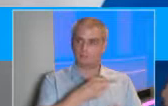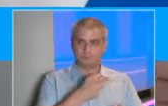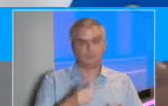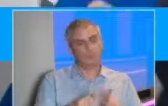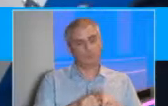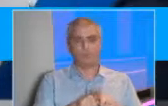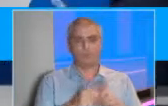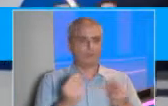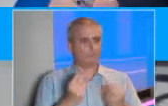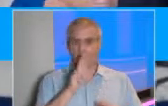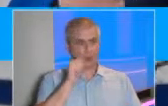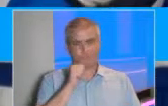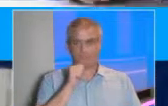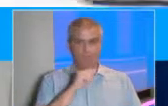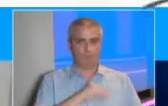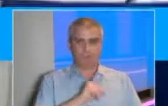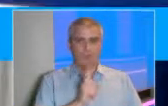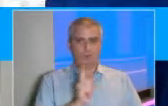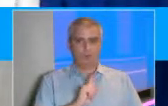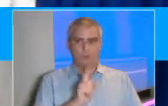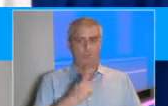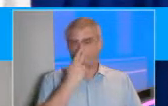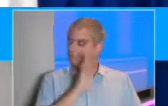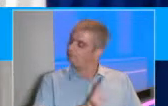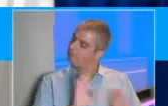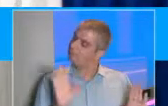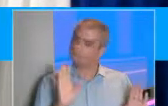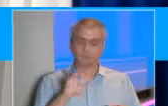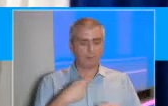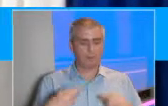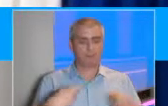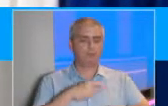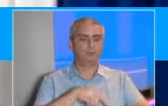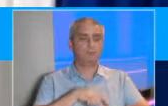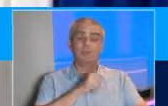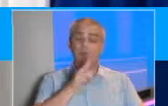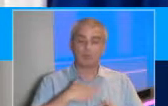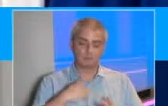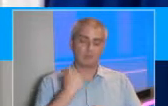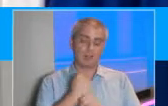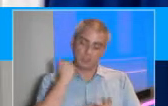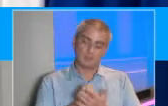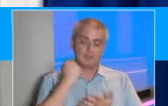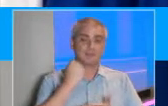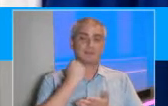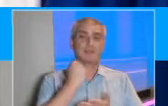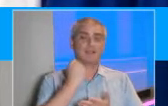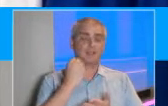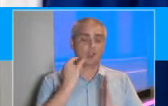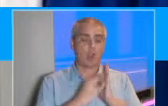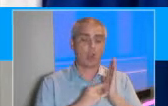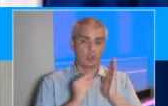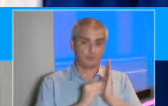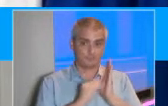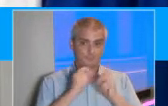זה דבר שכחול לבן כמובן לא מוכנים לקבל, זה מבחינתם מריחת זמן. הכוונה שלהם זה להעביר תקציב, להעביר את החוק